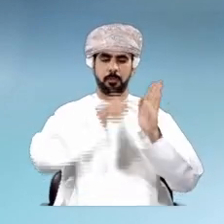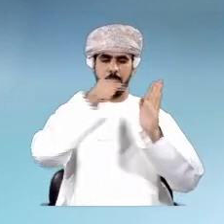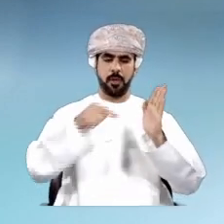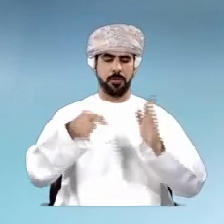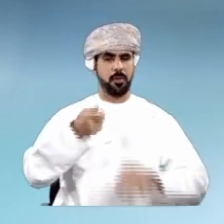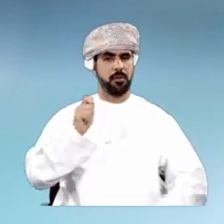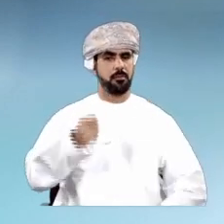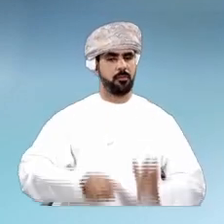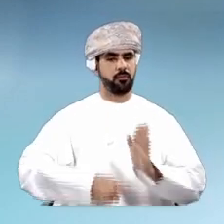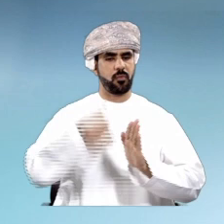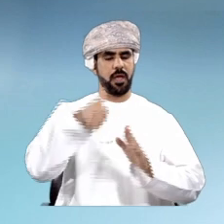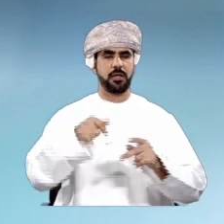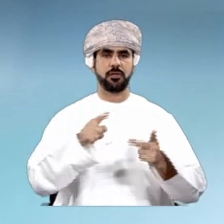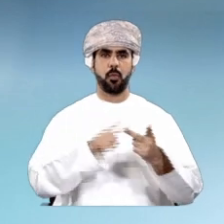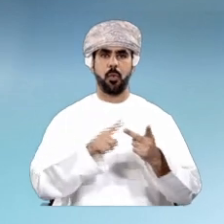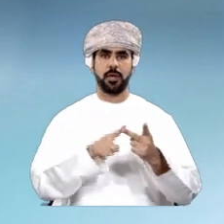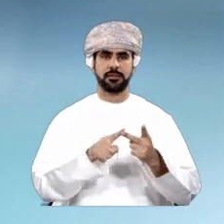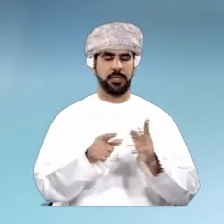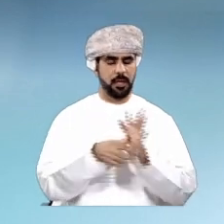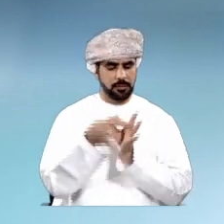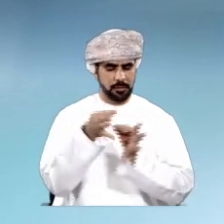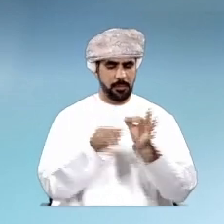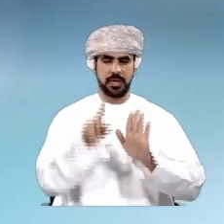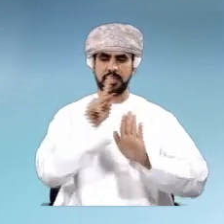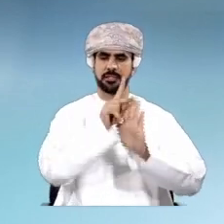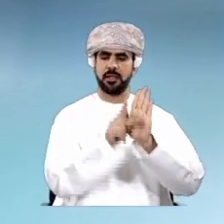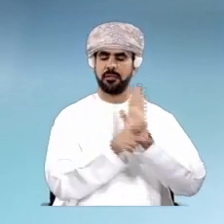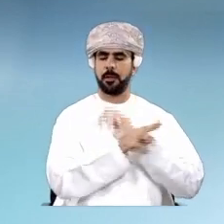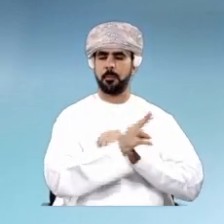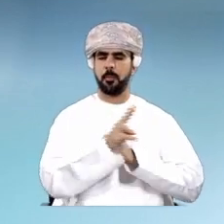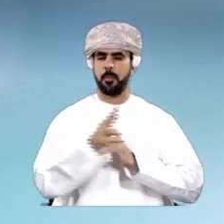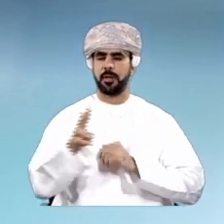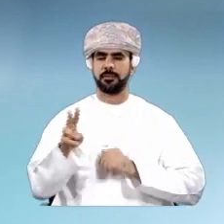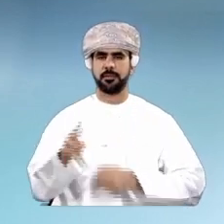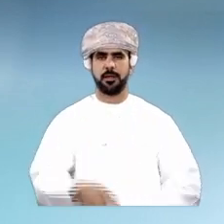الجوده والحوكمه والتخطيط والتنظيم والاداره